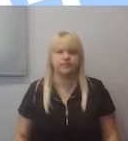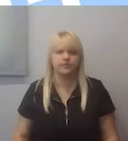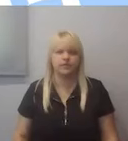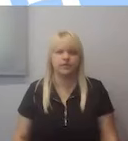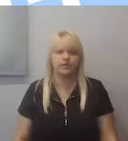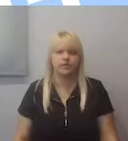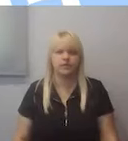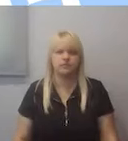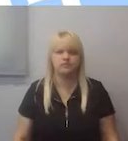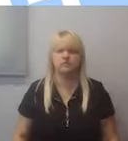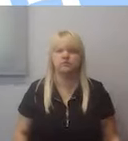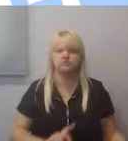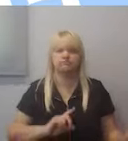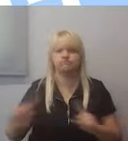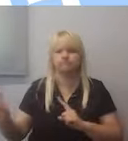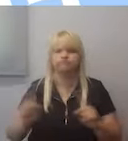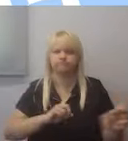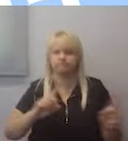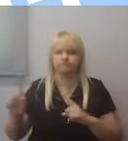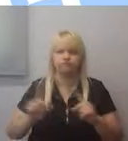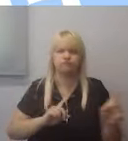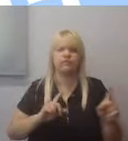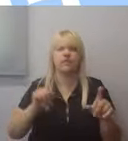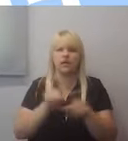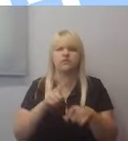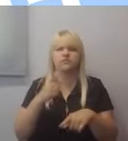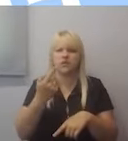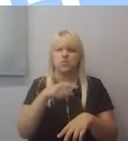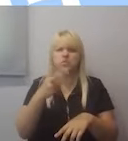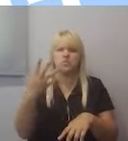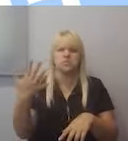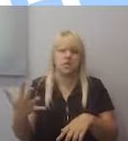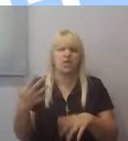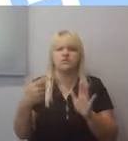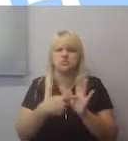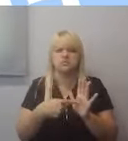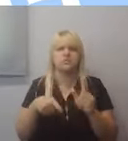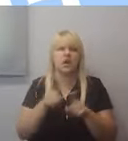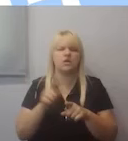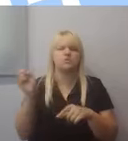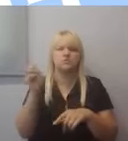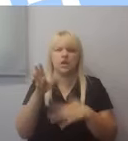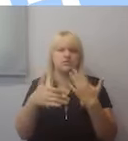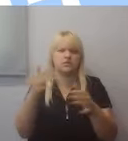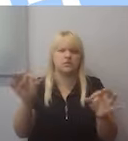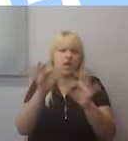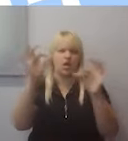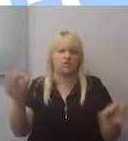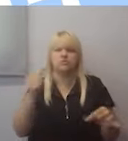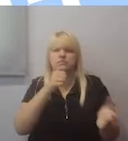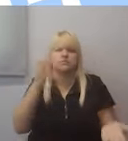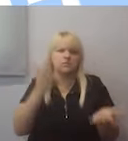jāpārvietojās tas ir viens no tiem 25 punktiem kas bija prezentācijas sākumā jāmēģina pārvietoties